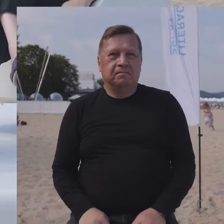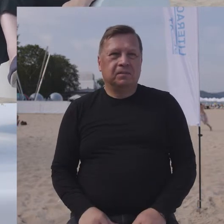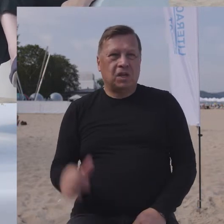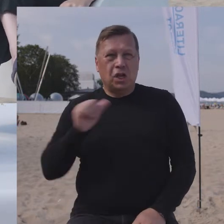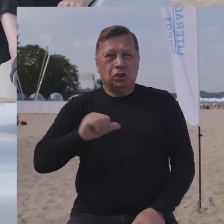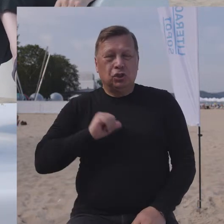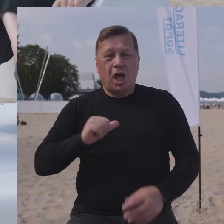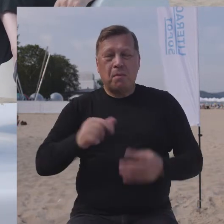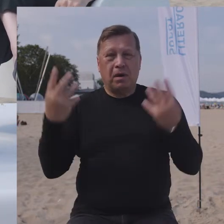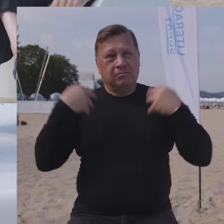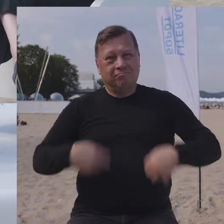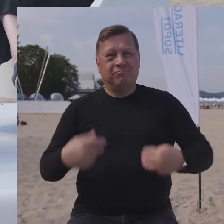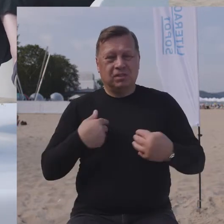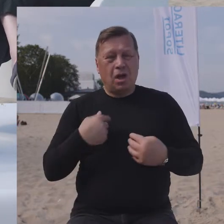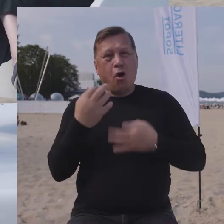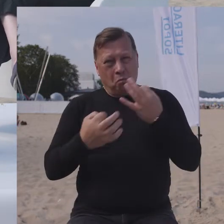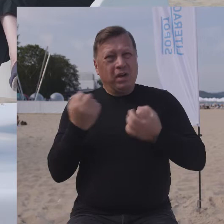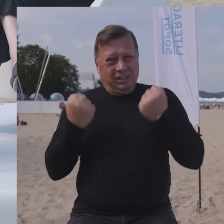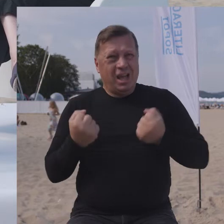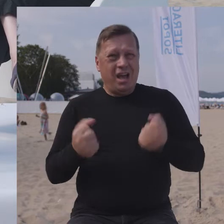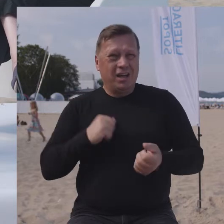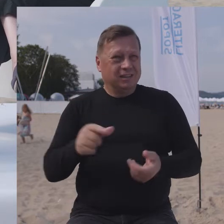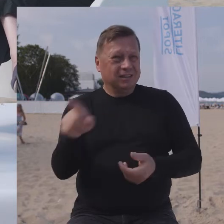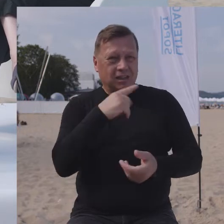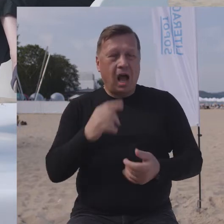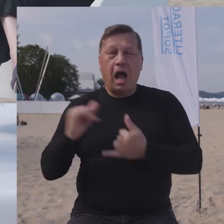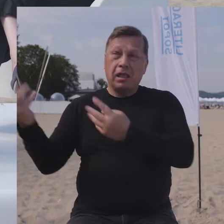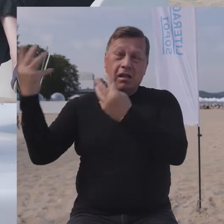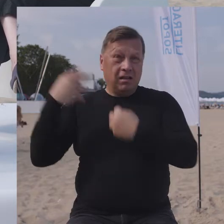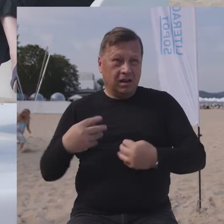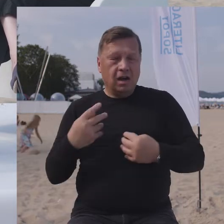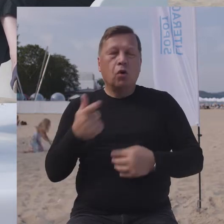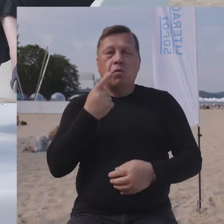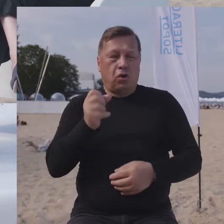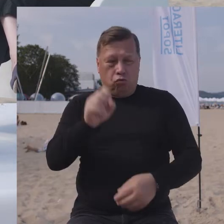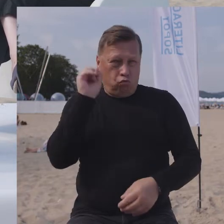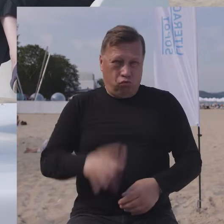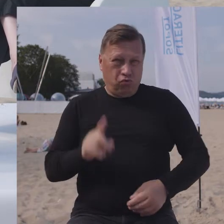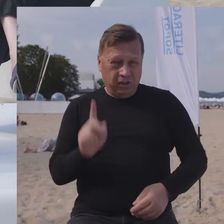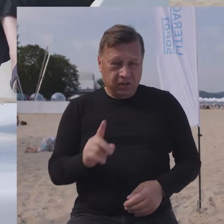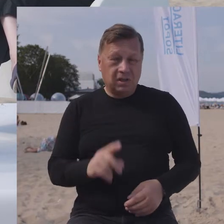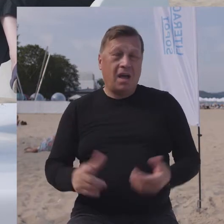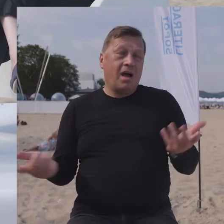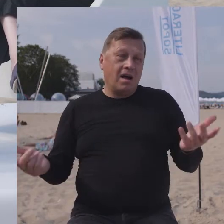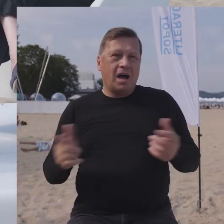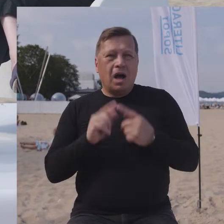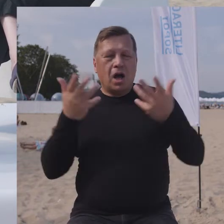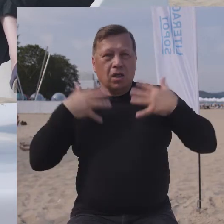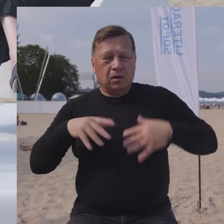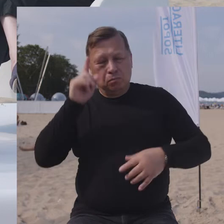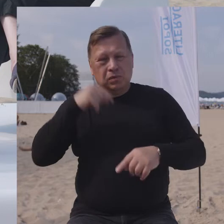jest trudne, mówienie o sobie jest trudne, a kiedy inni nas określają, to zazwyczaj jest jeszcze gorzej. A w przypadku